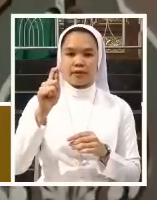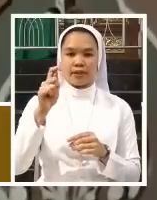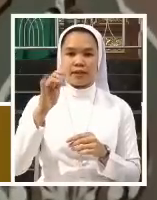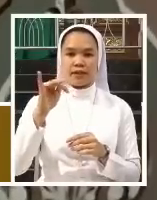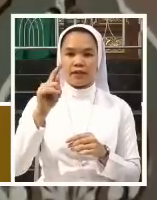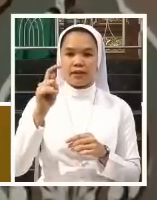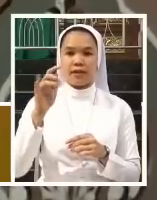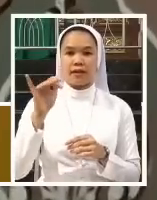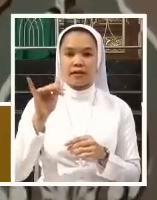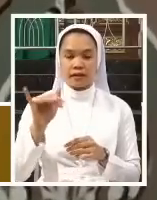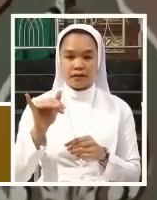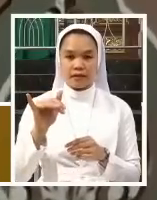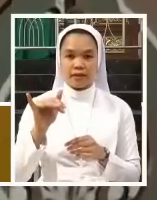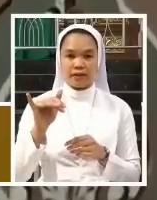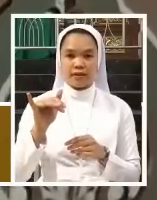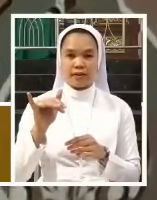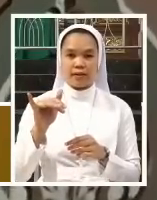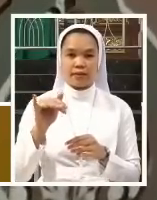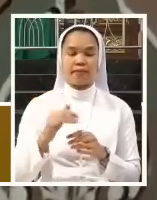ambassador